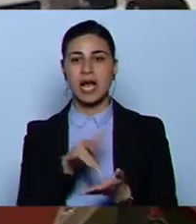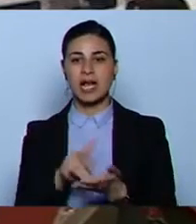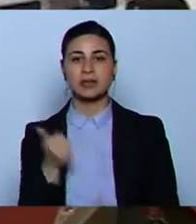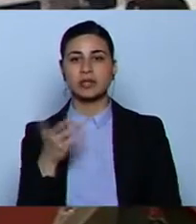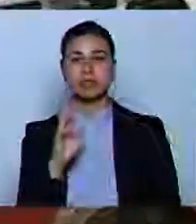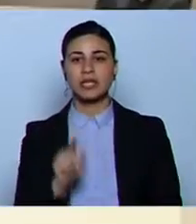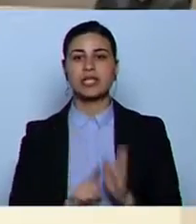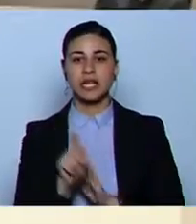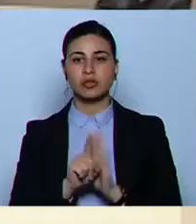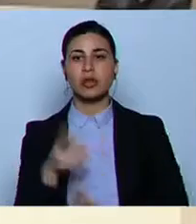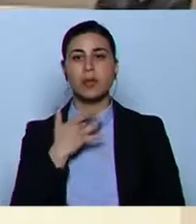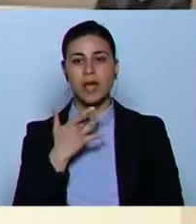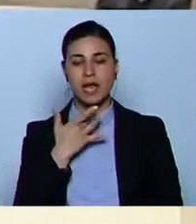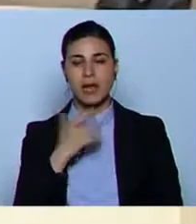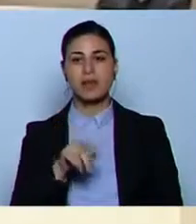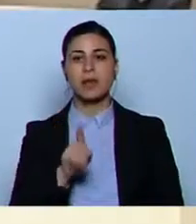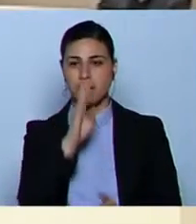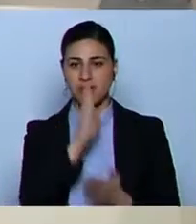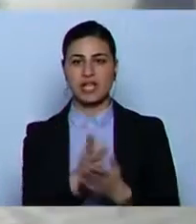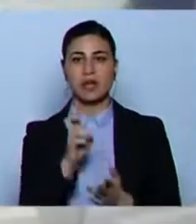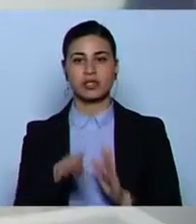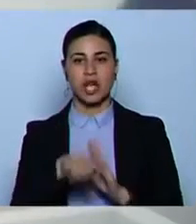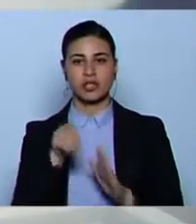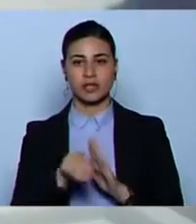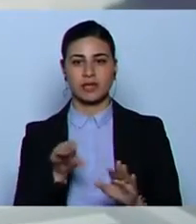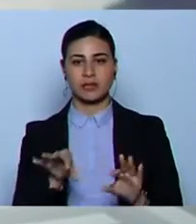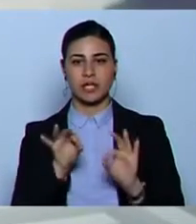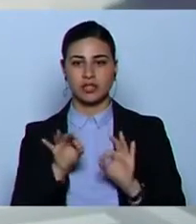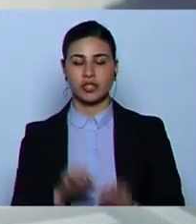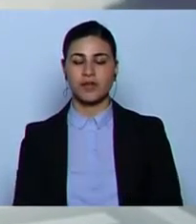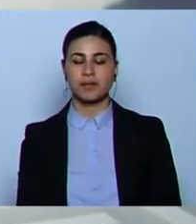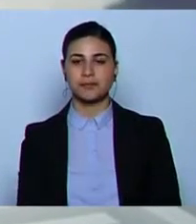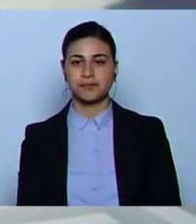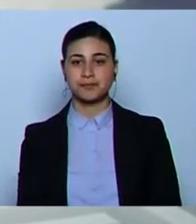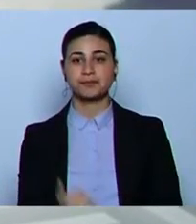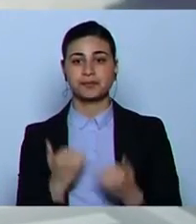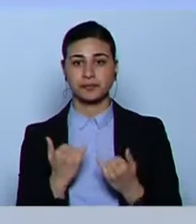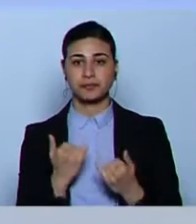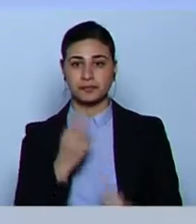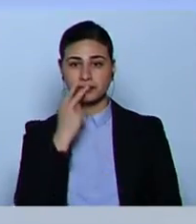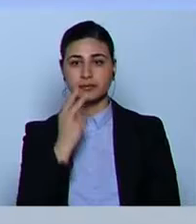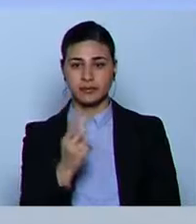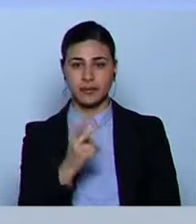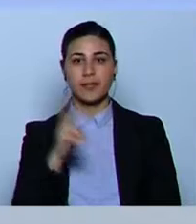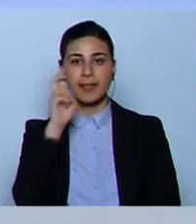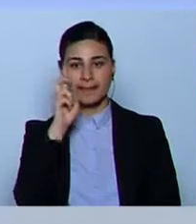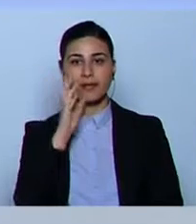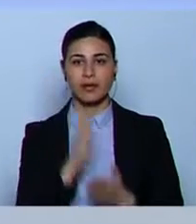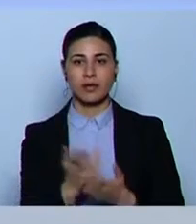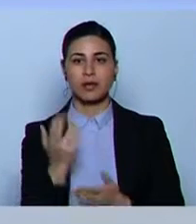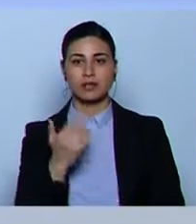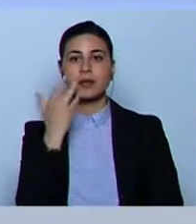დაიწყო მერების გამგებლების პირდაპირი წესით არჩევა. Როგორც ნახეთ, დღევანდელ ხელისუფლებას აქვს გაცხადებული